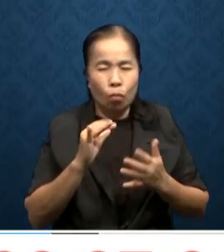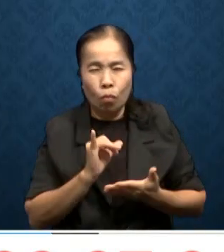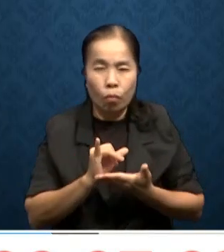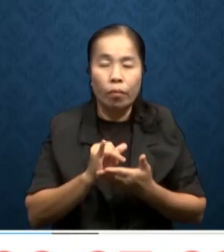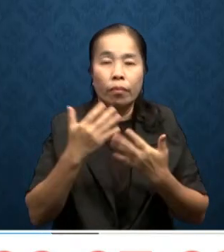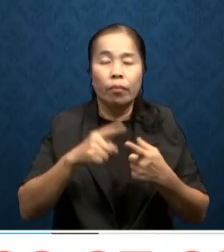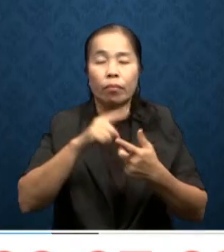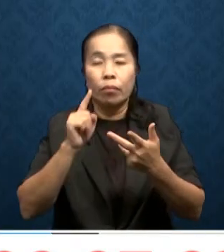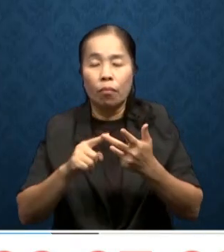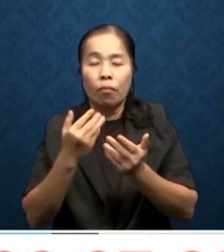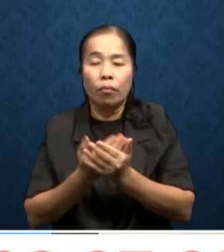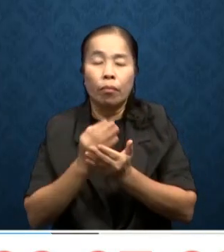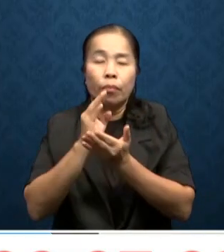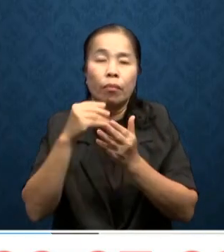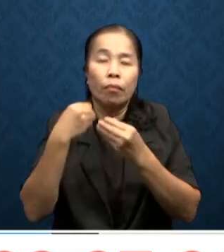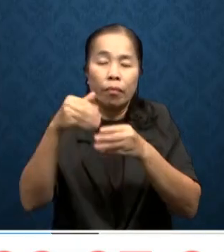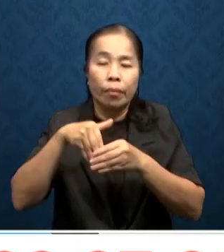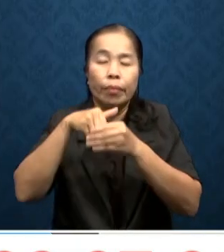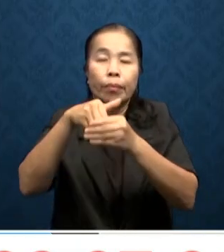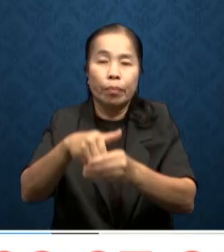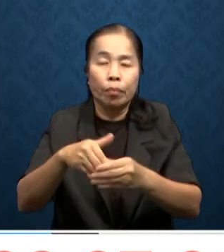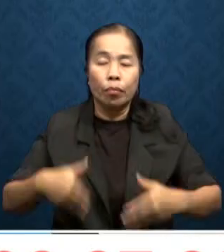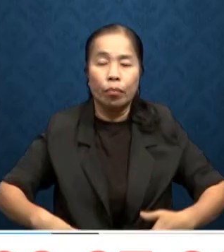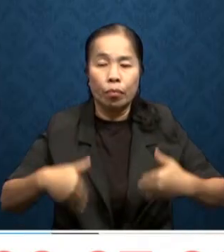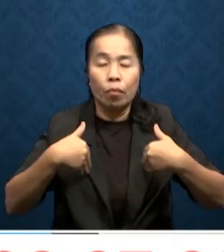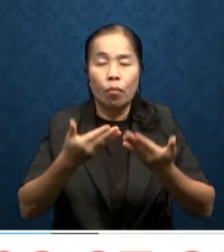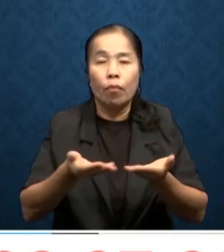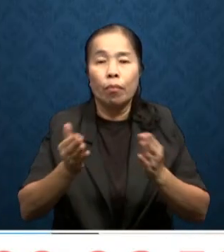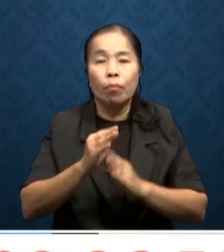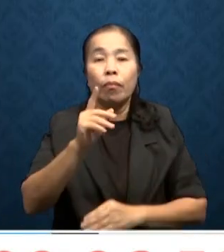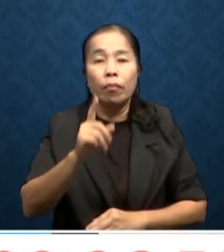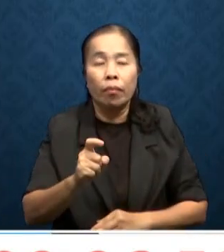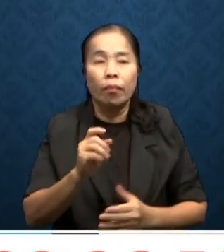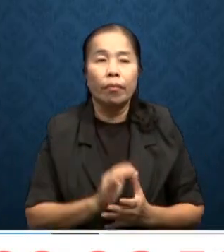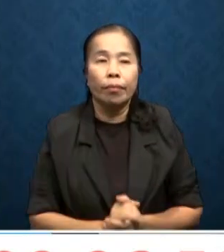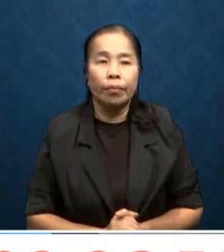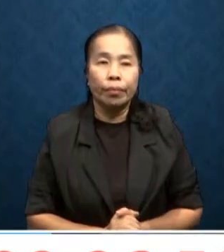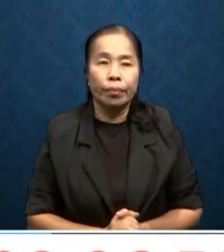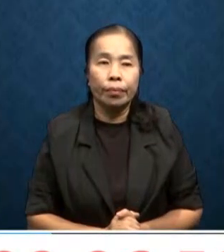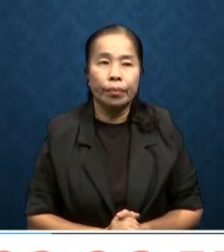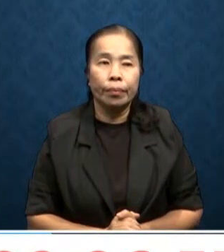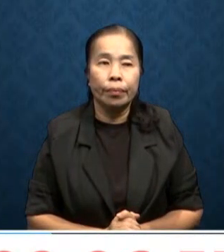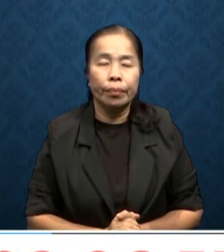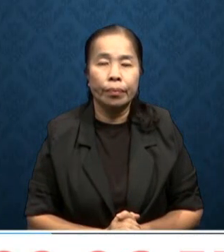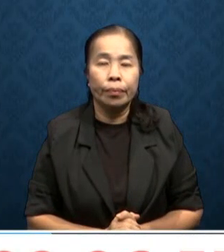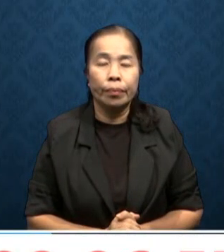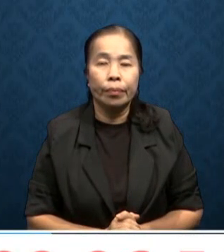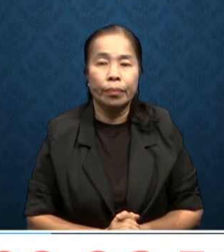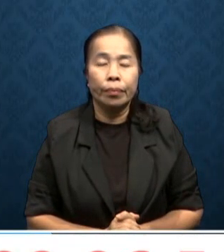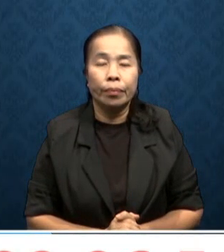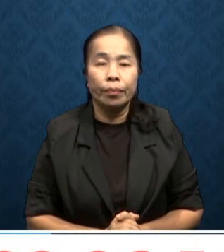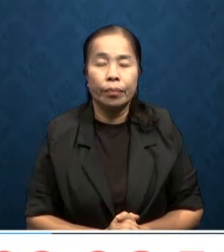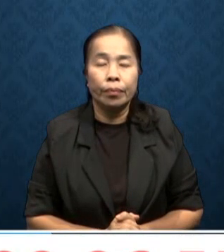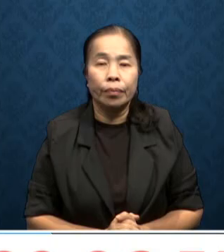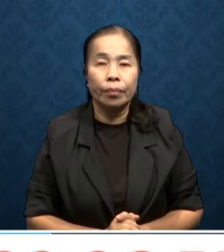ือ ขบองคสุพจเจริญครัขอไปที่หน้าที่สองเลยครับ